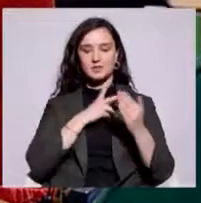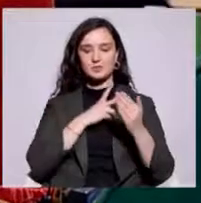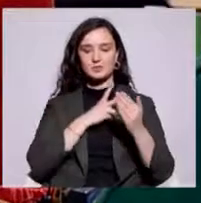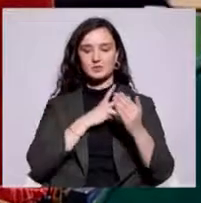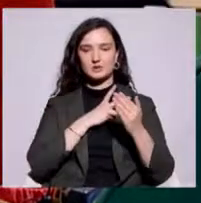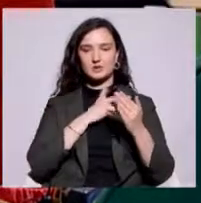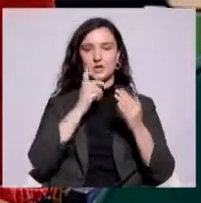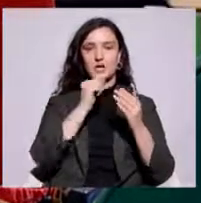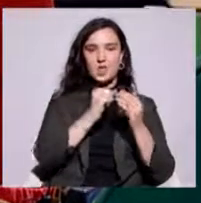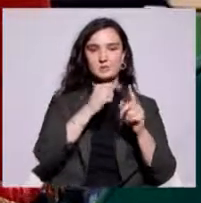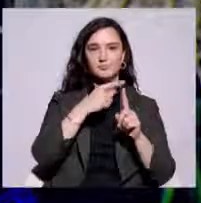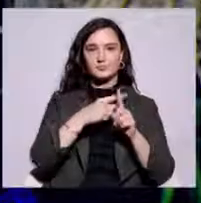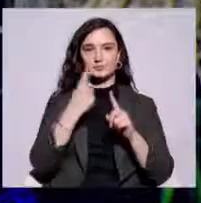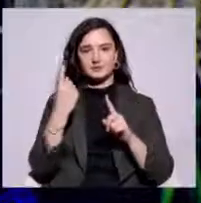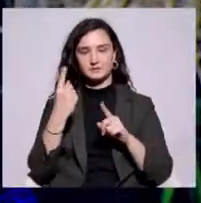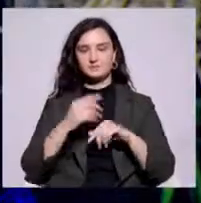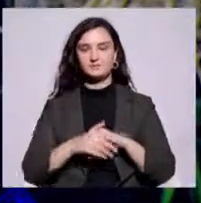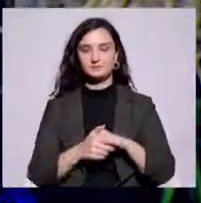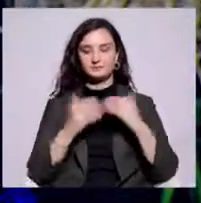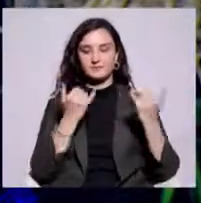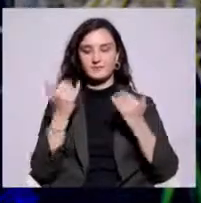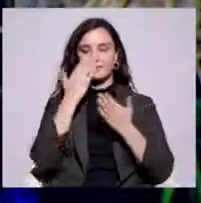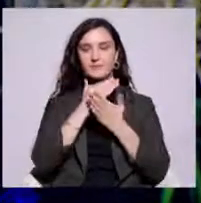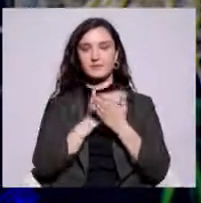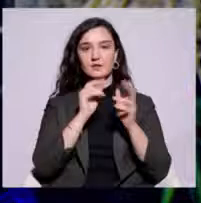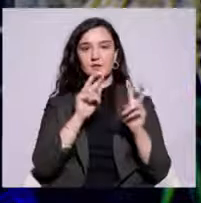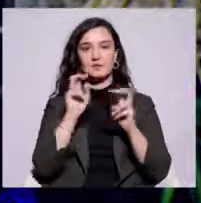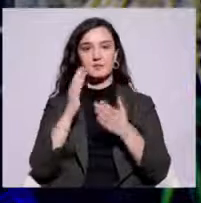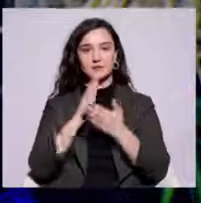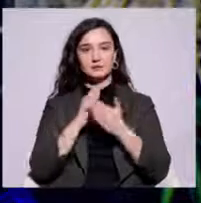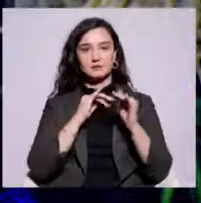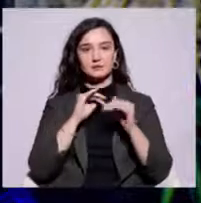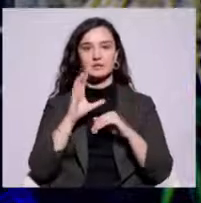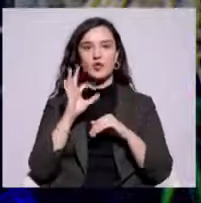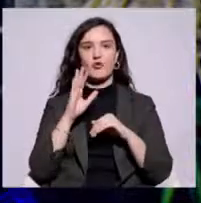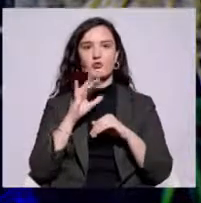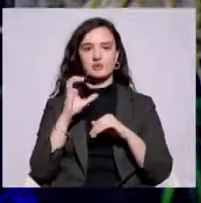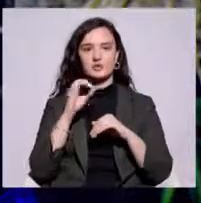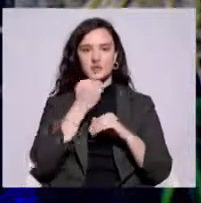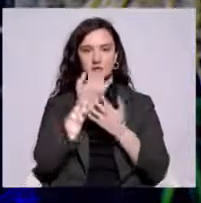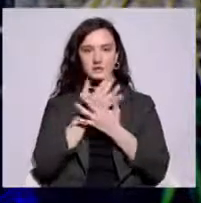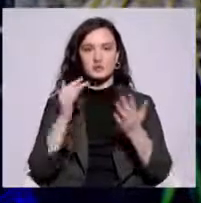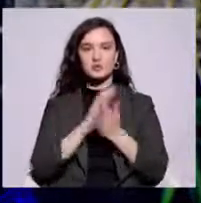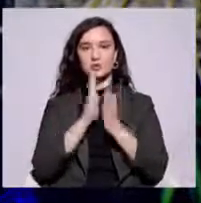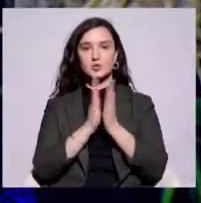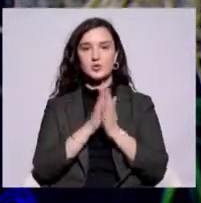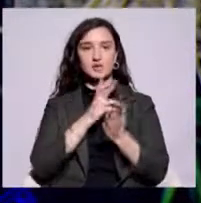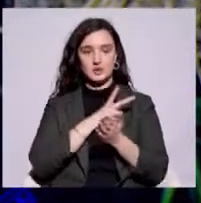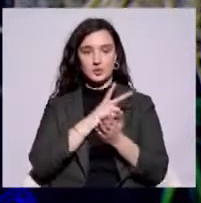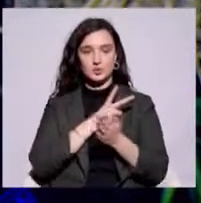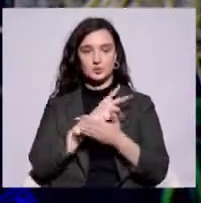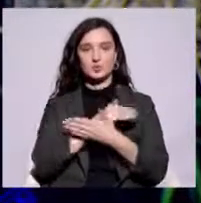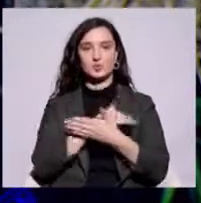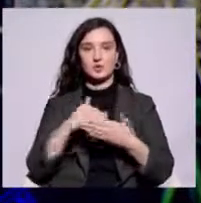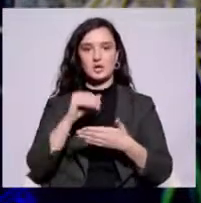English A1+. დღევანდელი გაკვეთილის თემა გახლავთ საოფისე ნივთები. ზოგადი ინგლისური